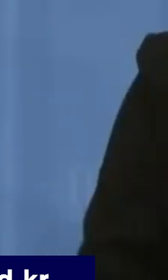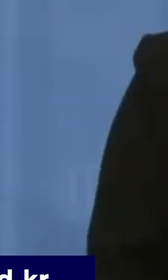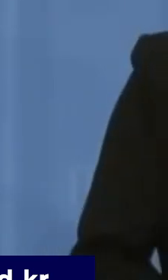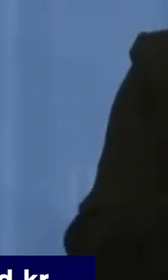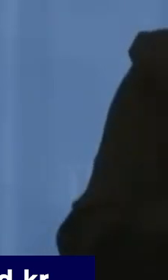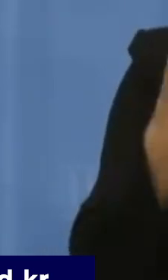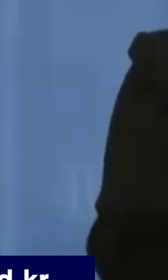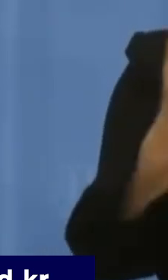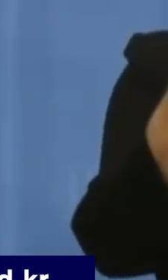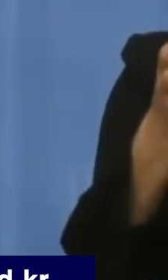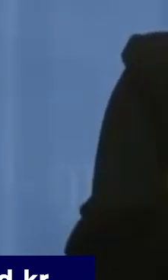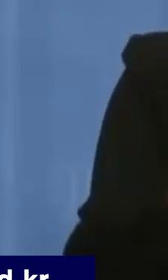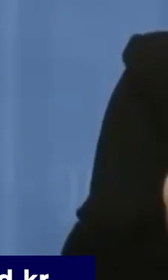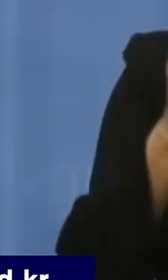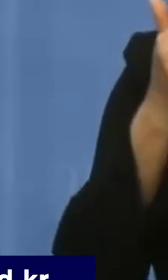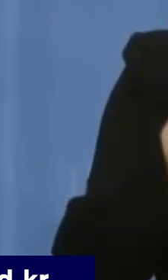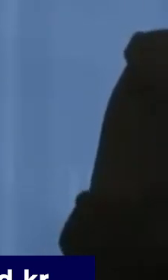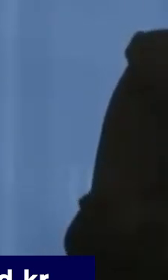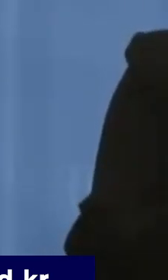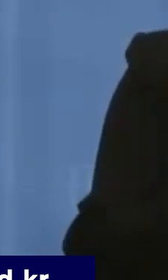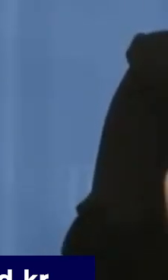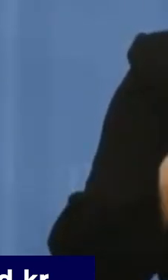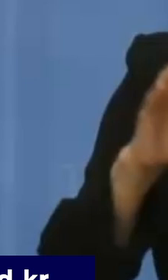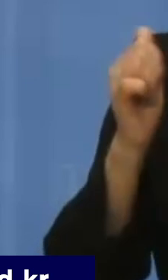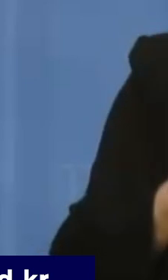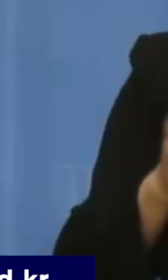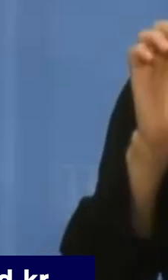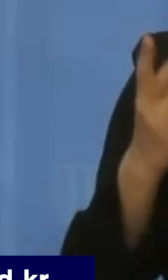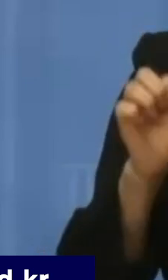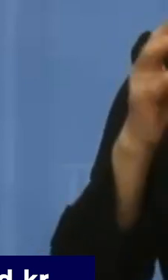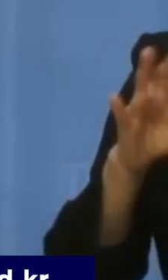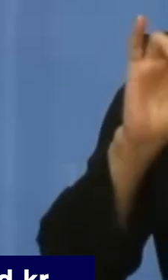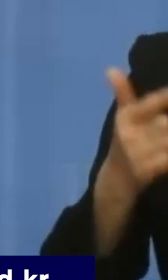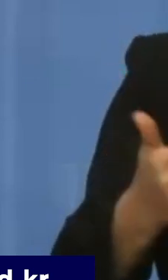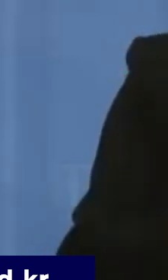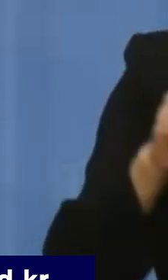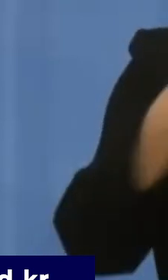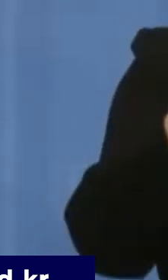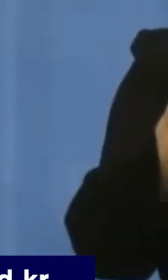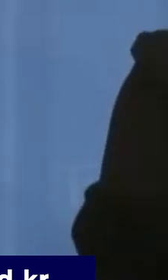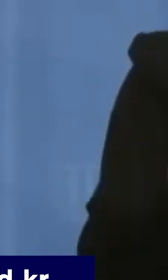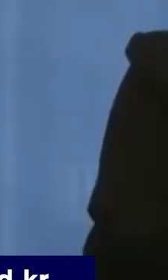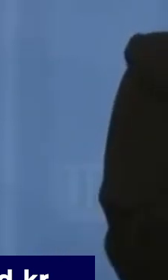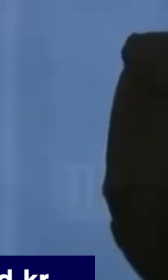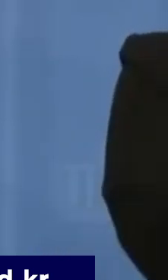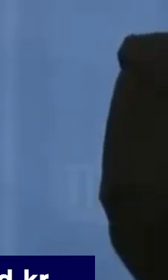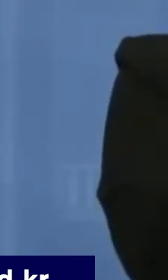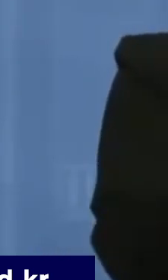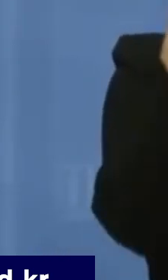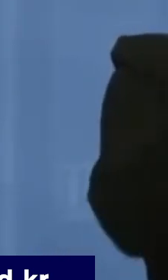안녕하십니까. 기본소득당 상임대표 국회의원 용혜인입니다. 저는 오늘 대장동 개발 사건 관련